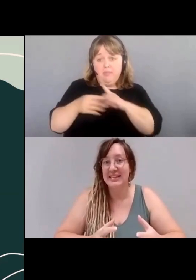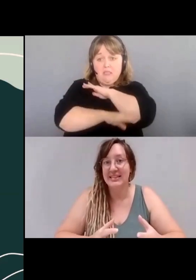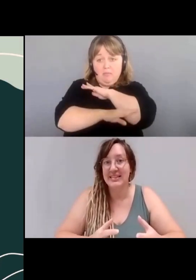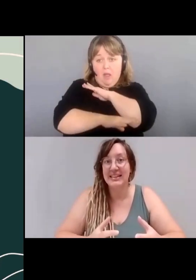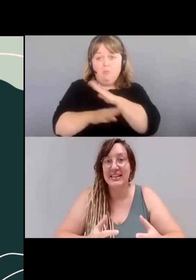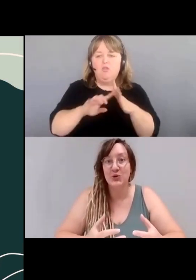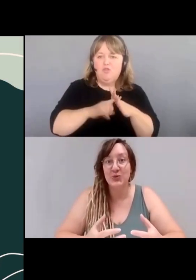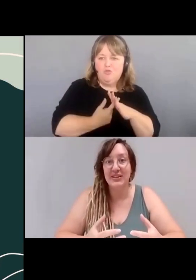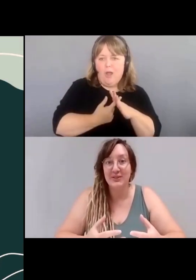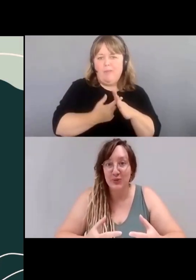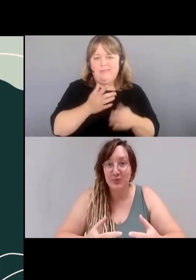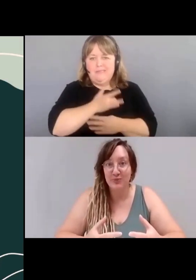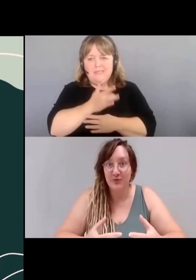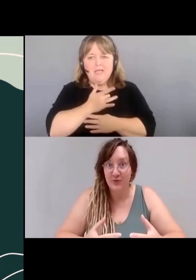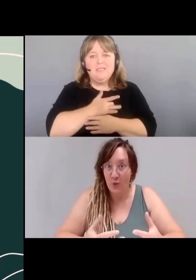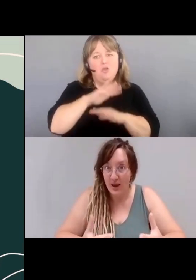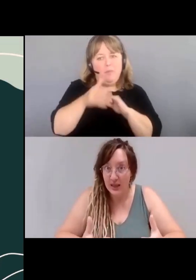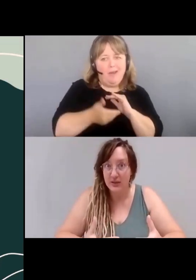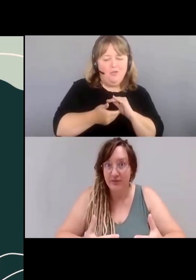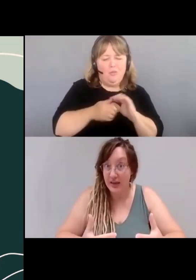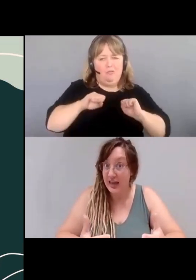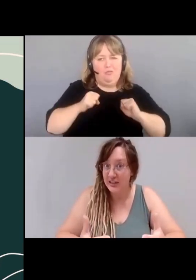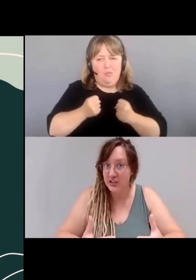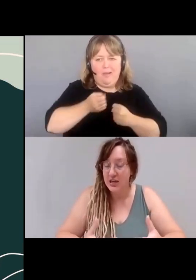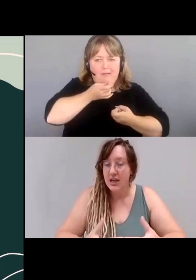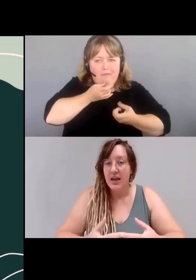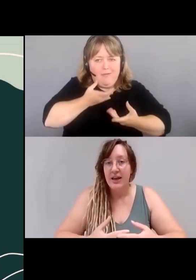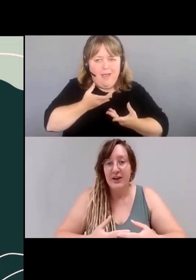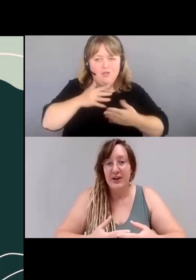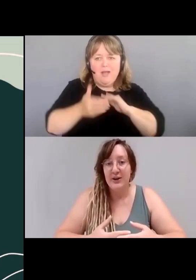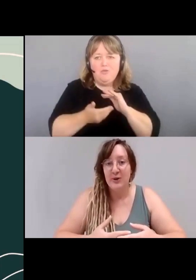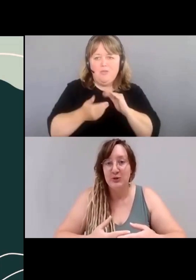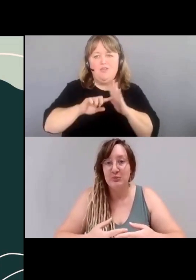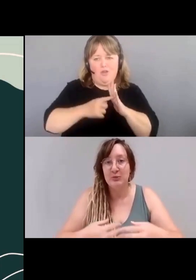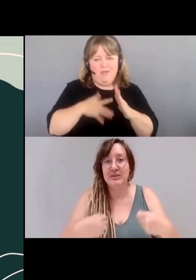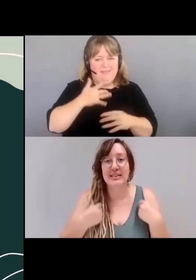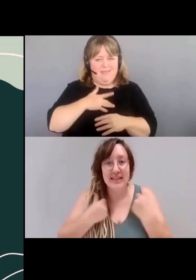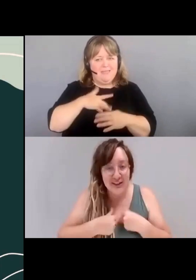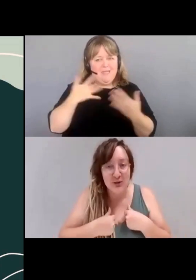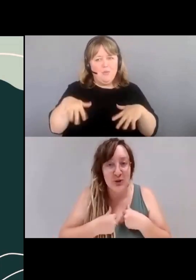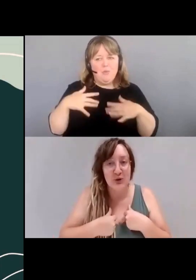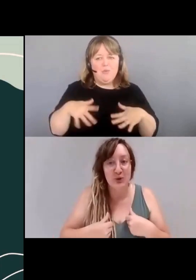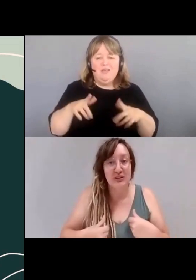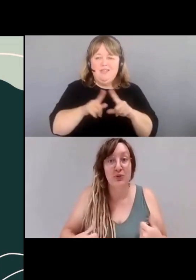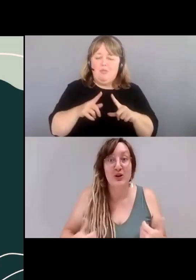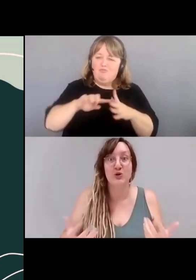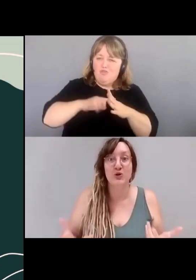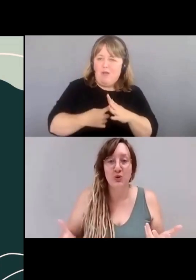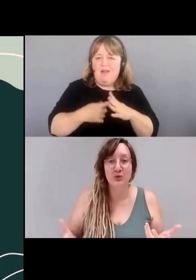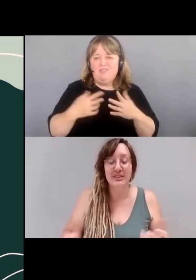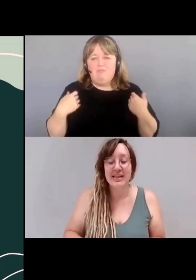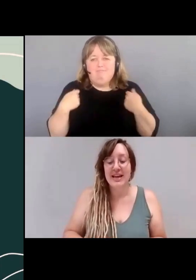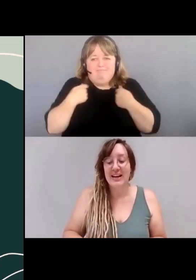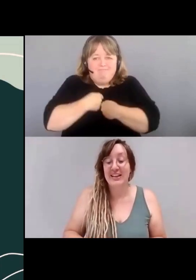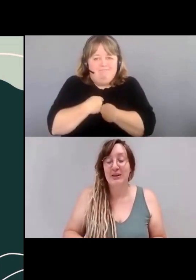commence à sentir les nuits qui sont froides, fraîches. On se met une petite laine sur le dos, des fois le